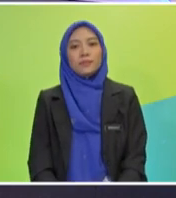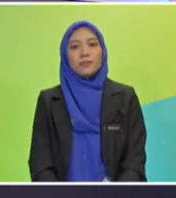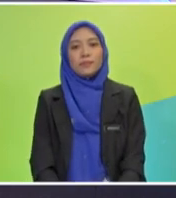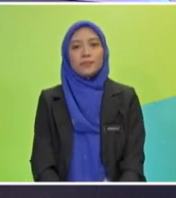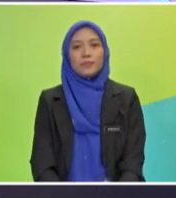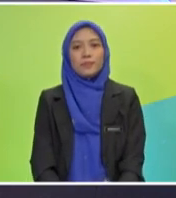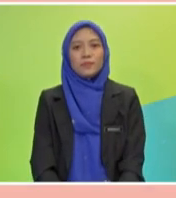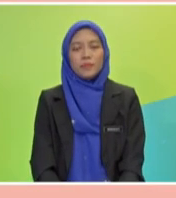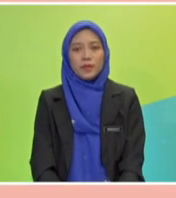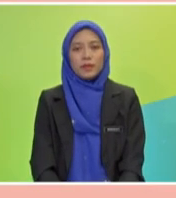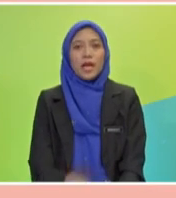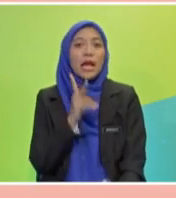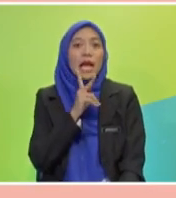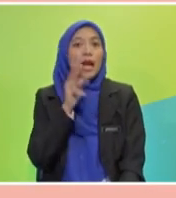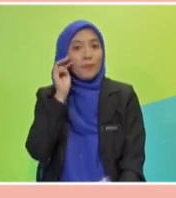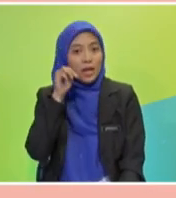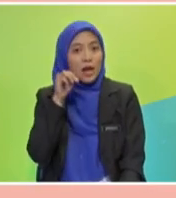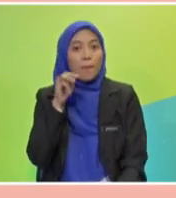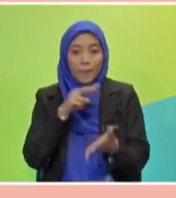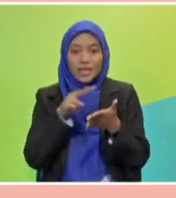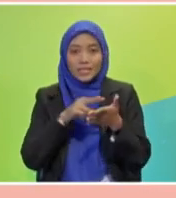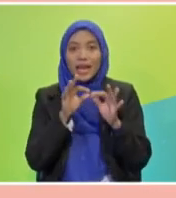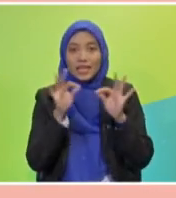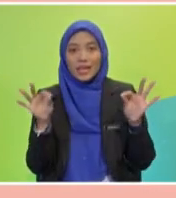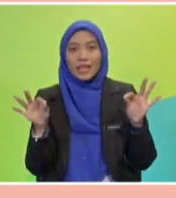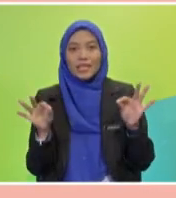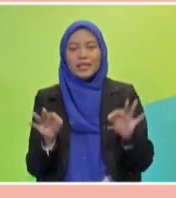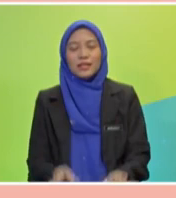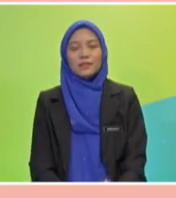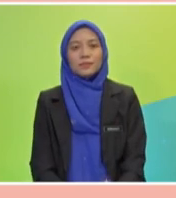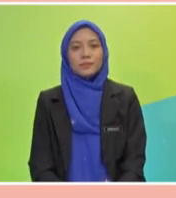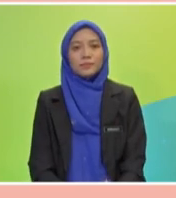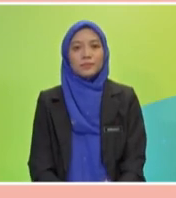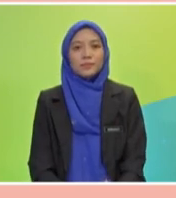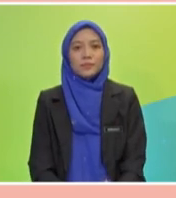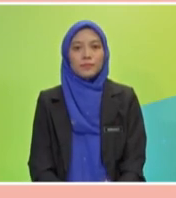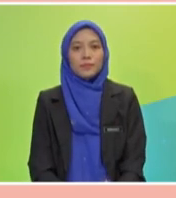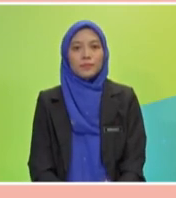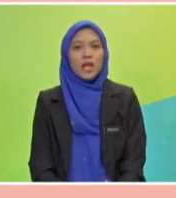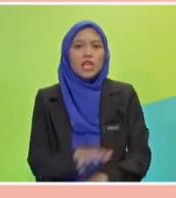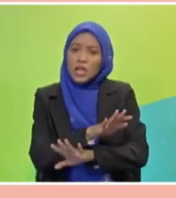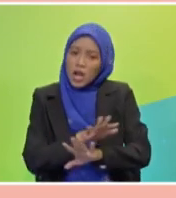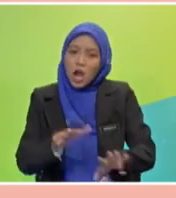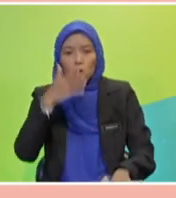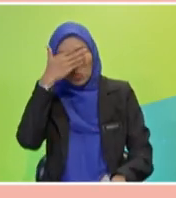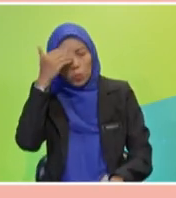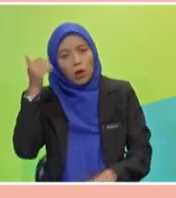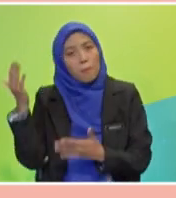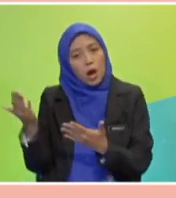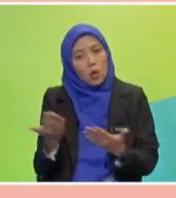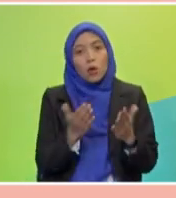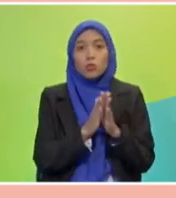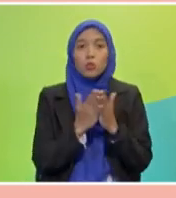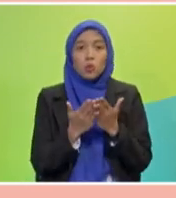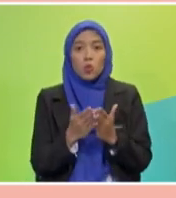Mira akan baca dialog ini. Boleh juga Mira. Okay. Silakan Mira jadi Cassandra. Okey, baiklah. Jangan lupa bawa buku